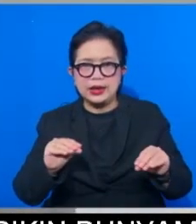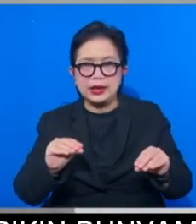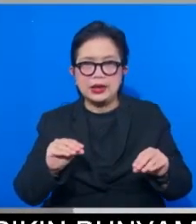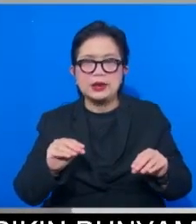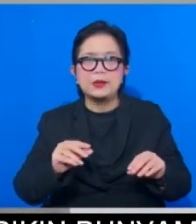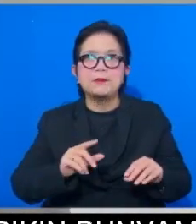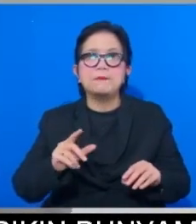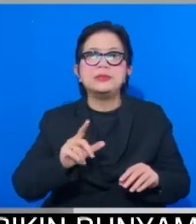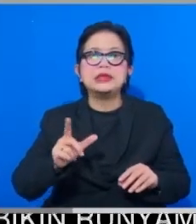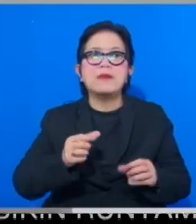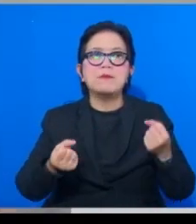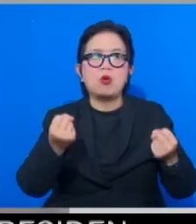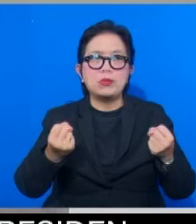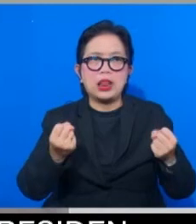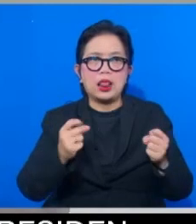Oleng,